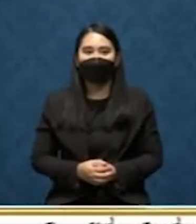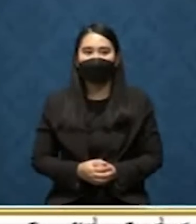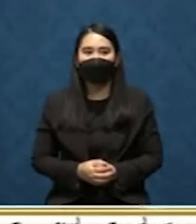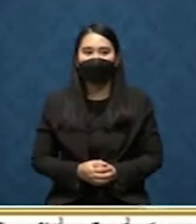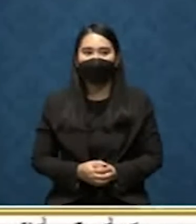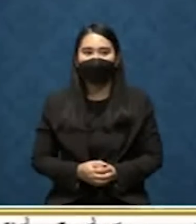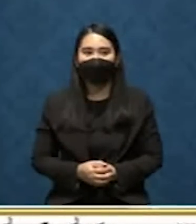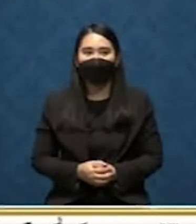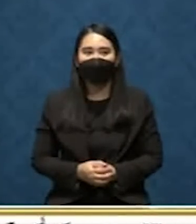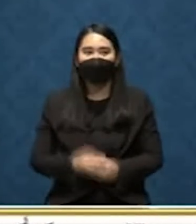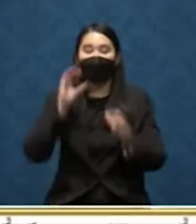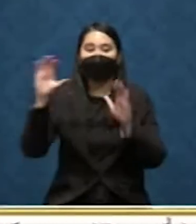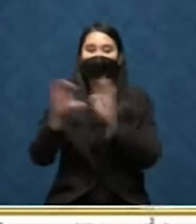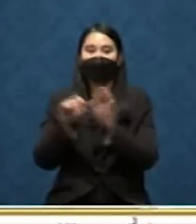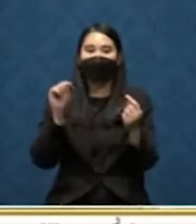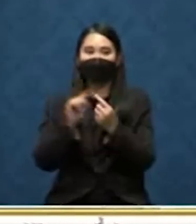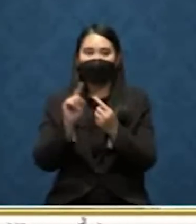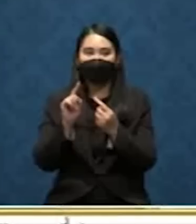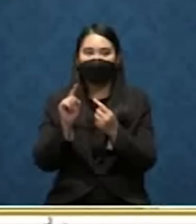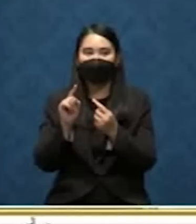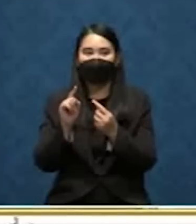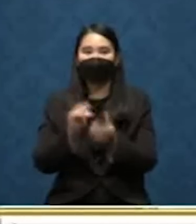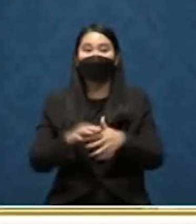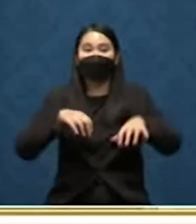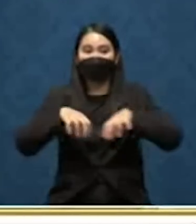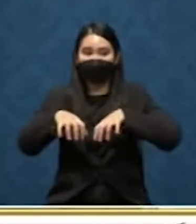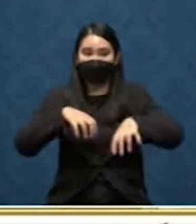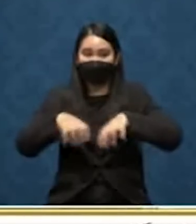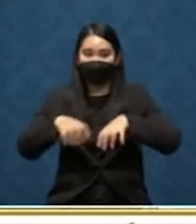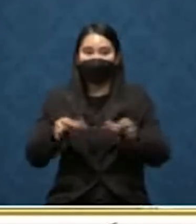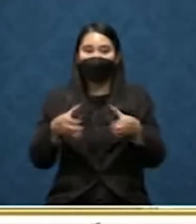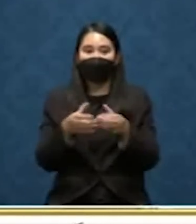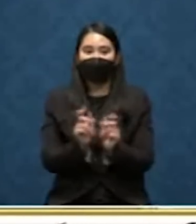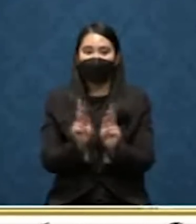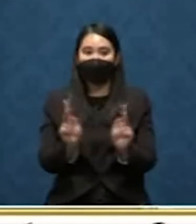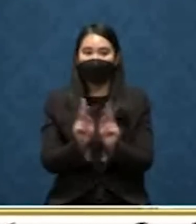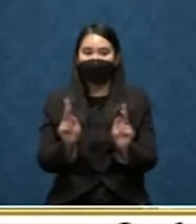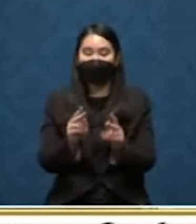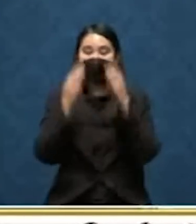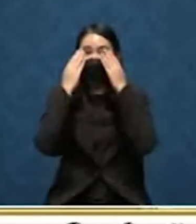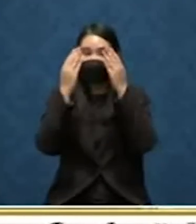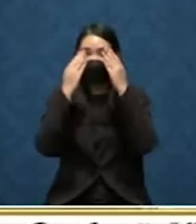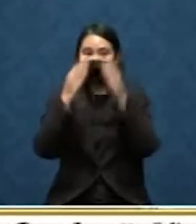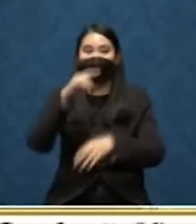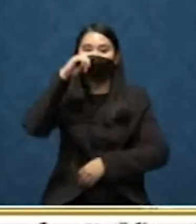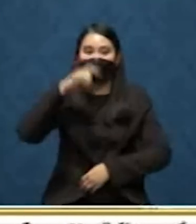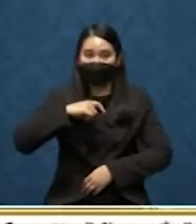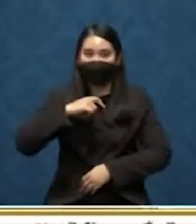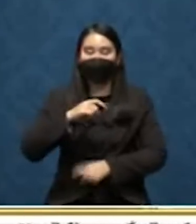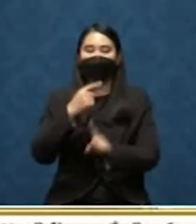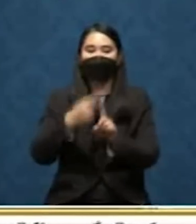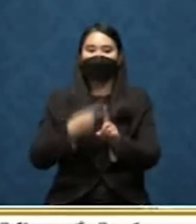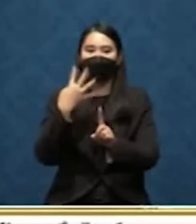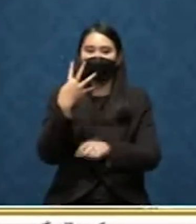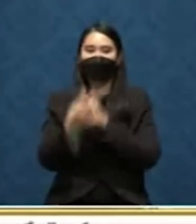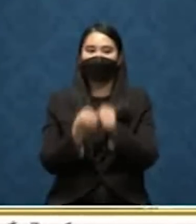ภาพที่เห็นนี้เกิดขึ้นในงานเมอริษกลางครับที่จัดขึ้นโดยคณะกรรมการกลางอิสลามแห่งประเทศไทยเมื่อเดือน